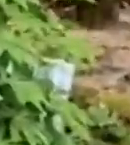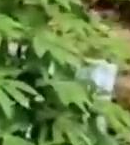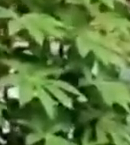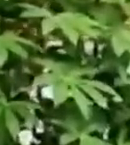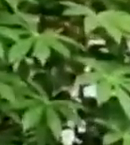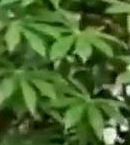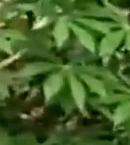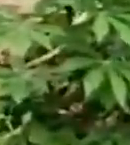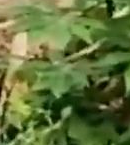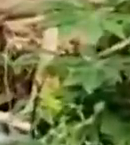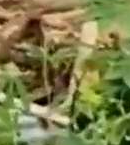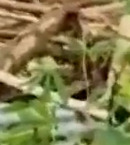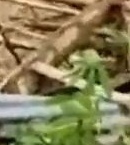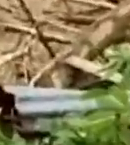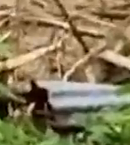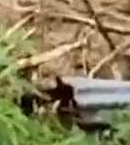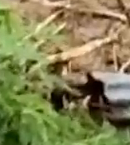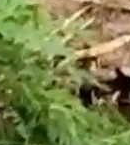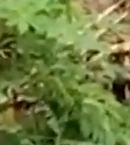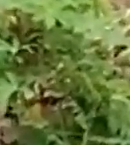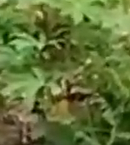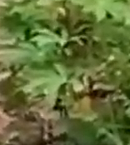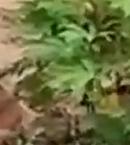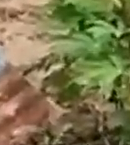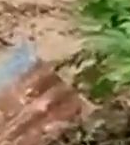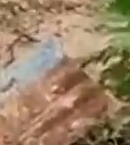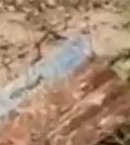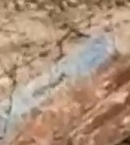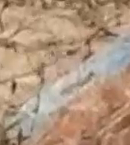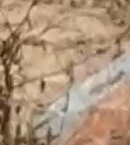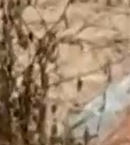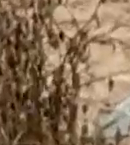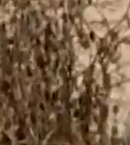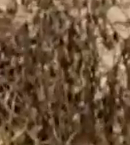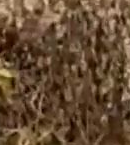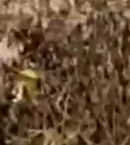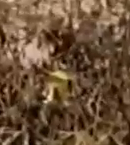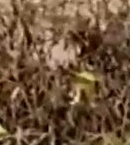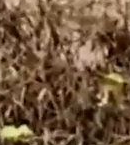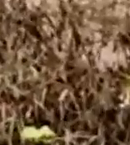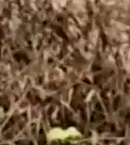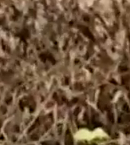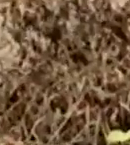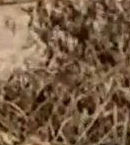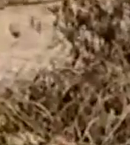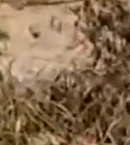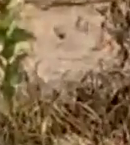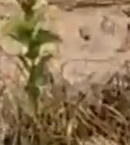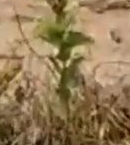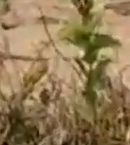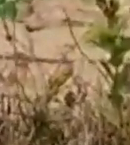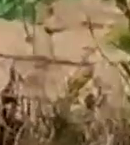Akibat longsoran ini, 3 korban tewas tertimbun material, 2 lainnya selamat, sementara 4 korban lainnya dilaporkan hilang masih dalam pencarian